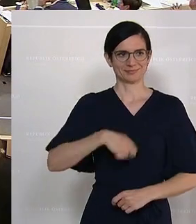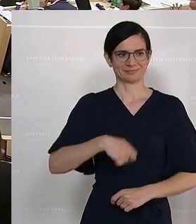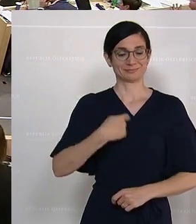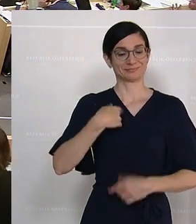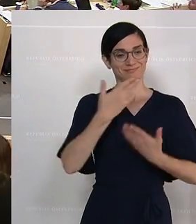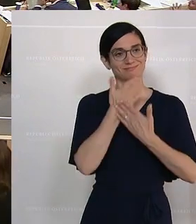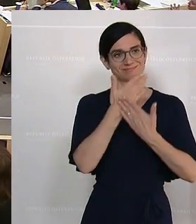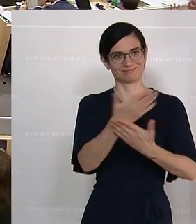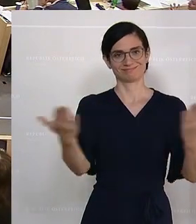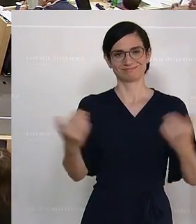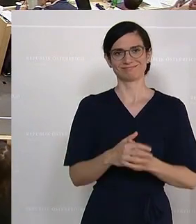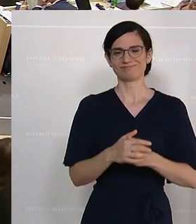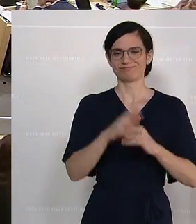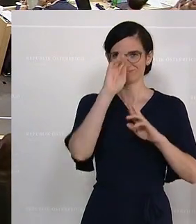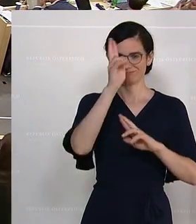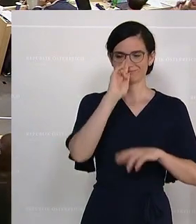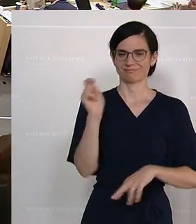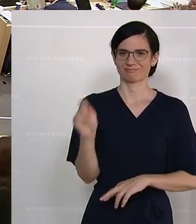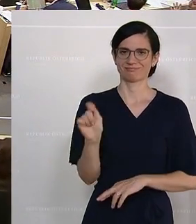ist nun vize kanzler kohl hat